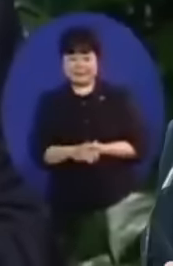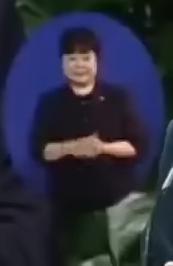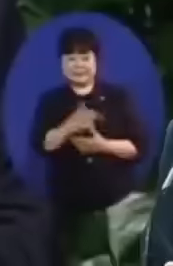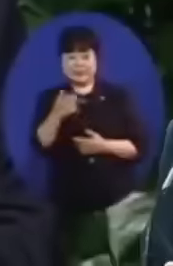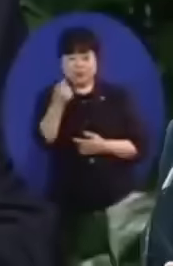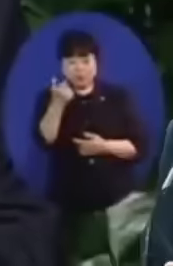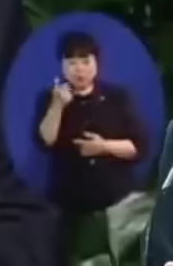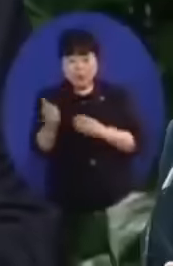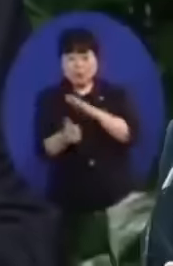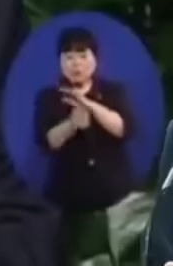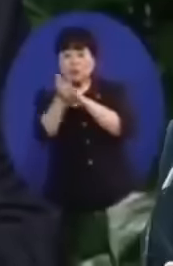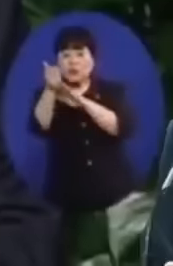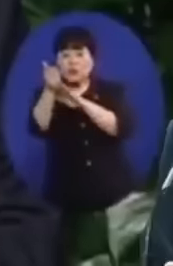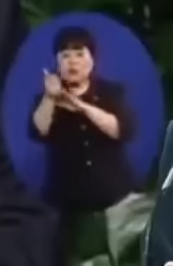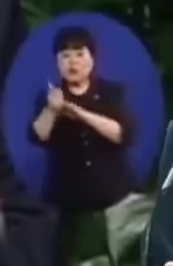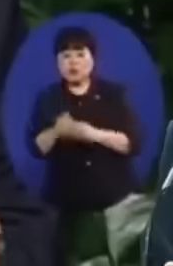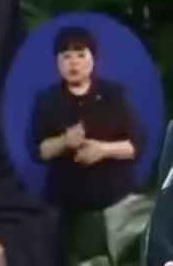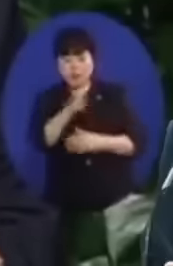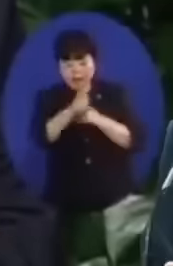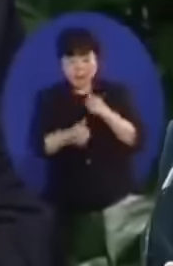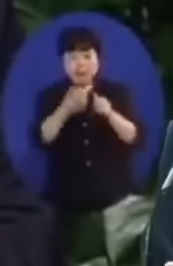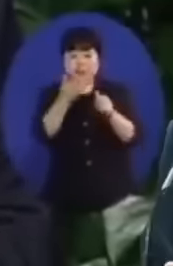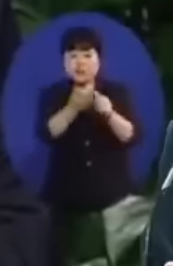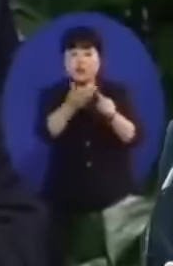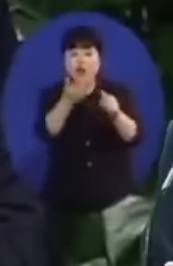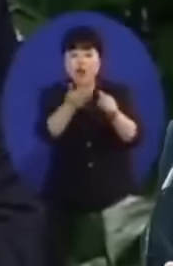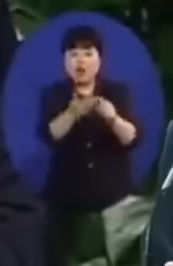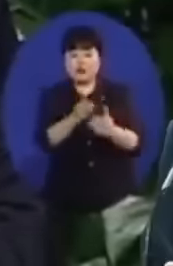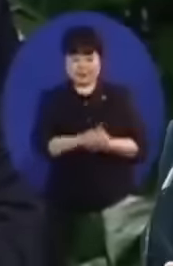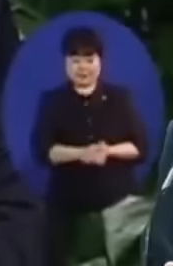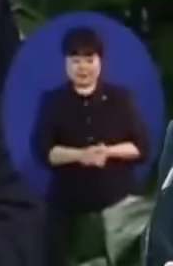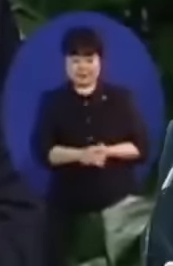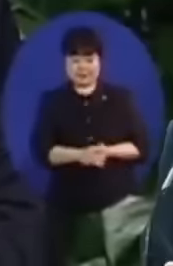크고 작은 소원을 언제나 하나님이 주셔요.